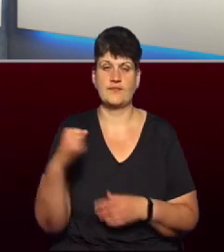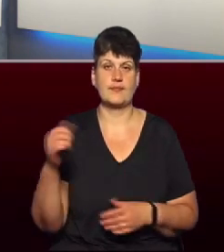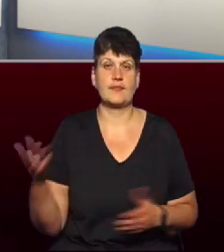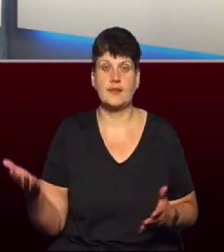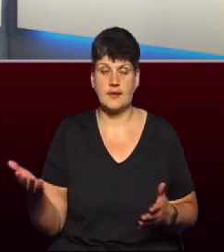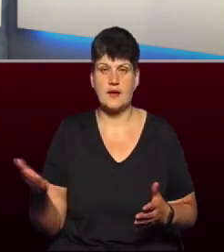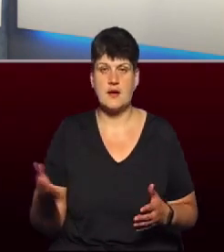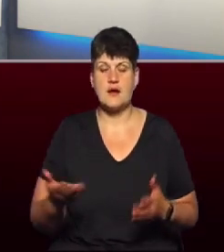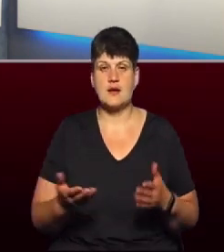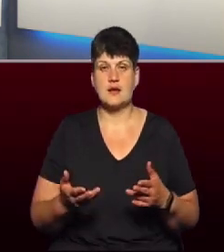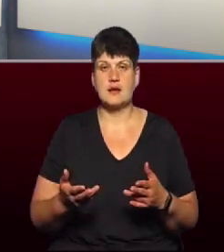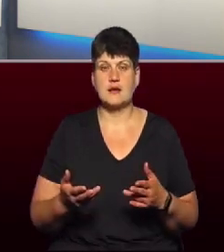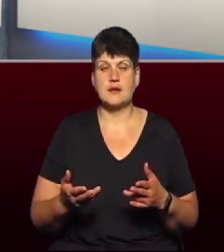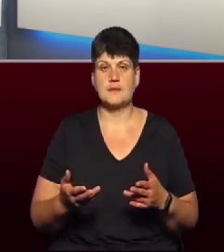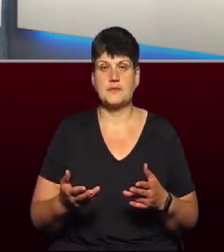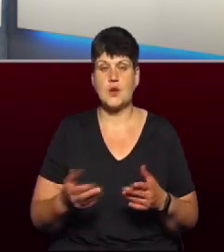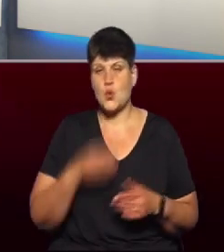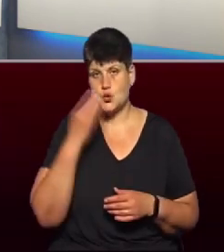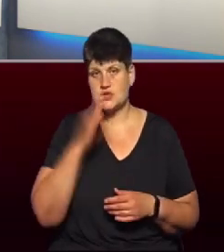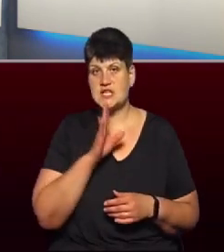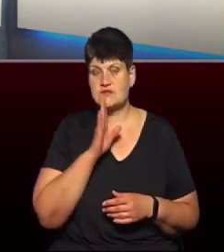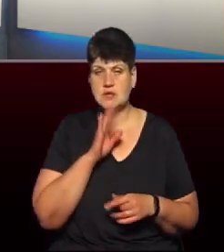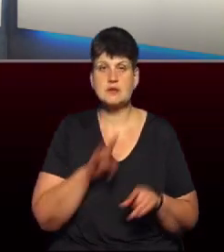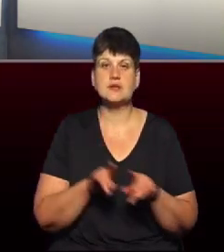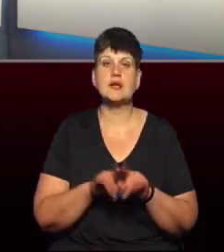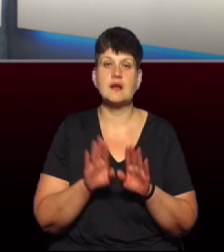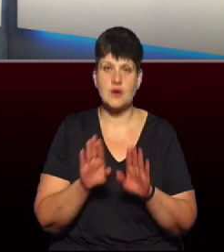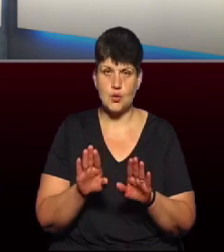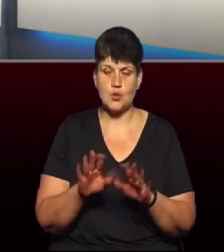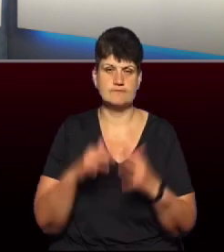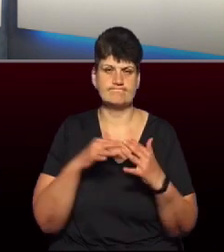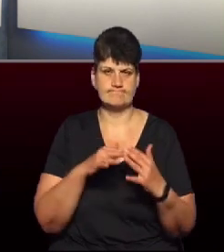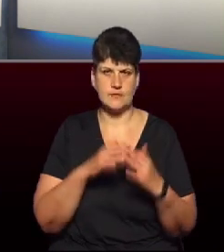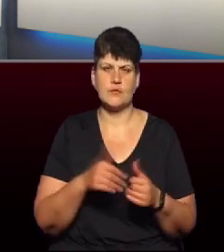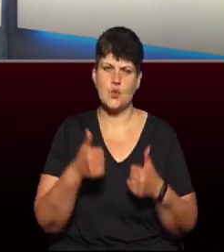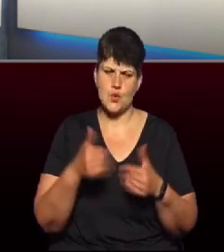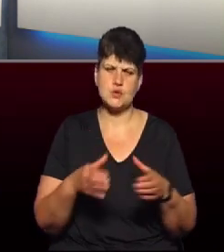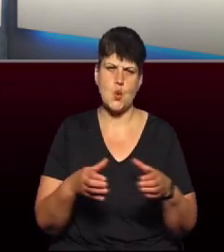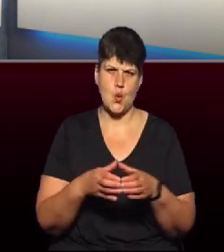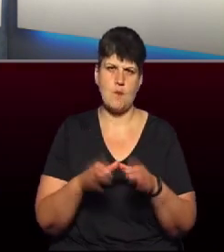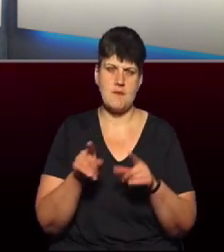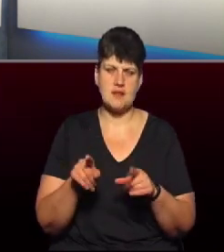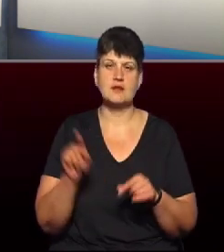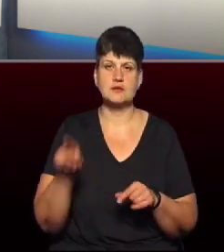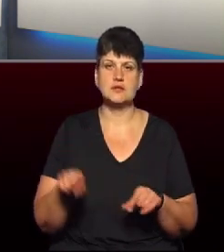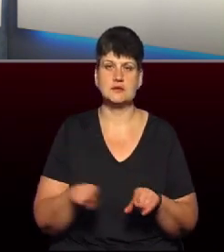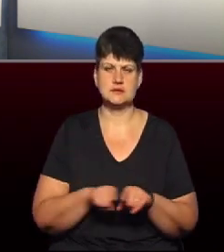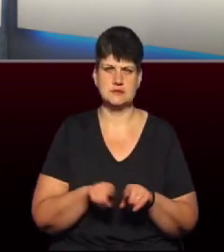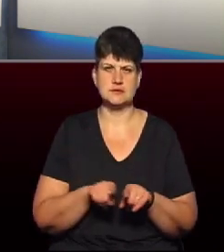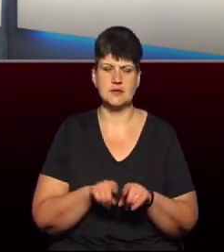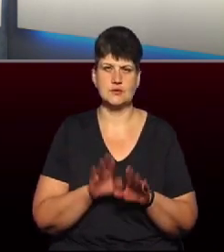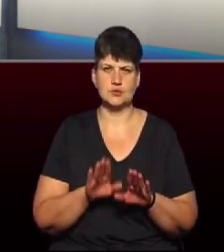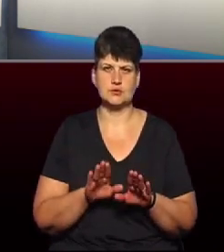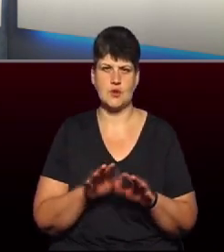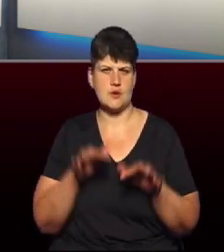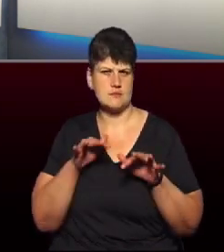безумовно, ужгородські дівчата також боєздатні, хороша команда, і вони теж гостро